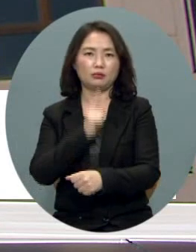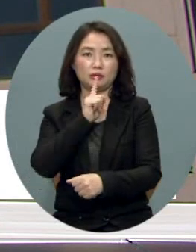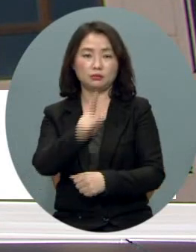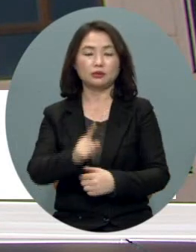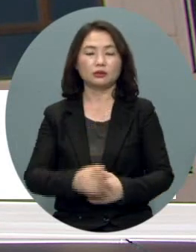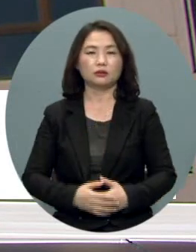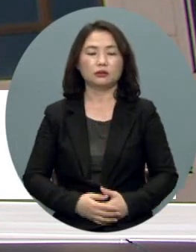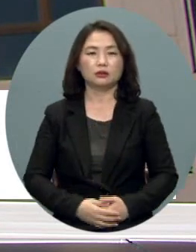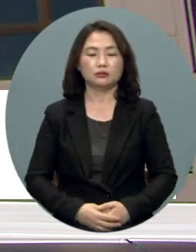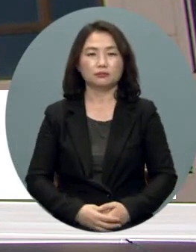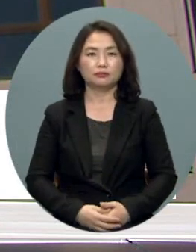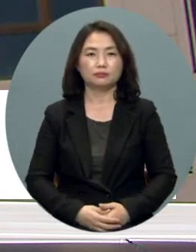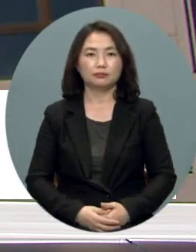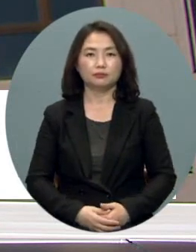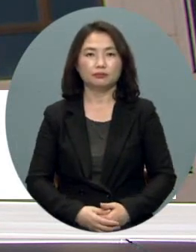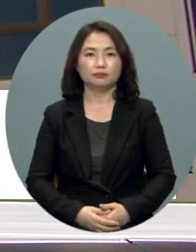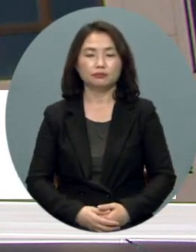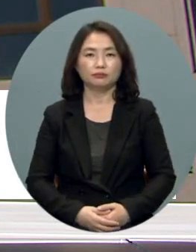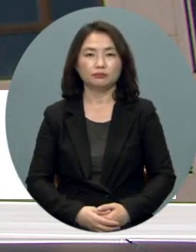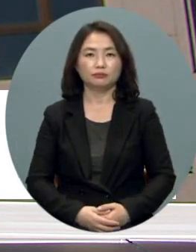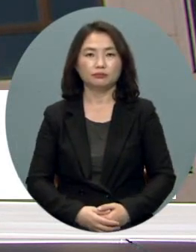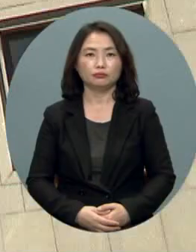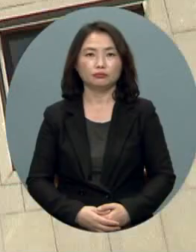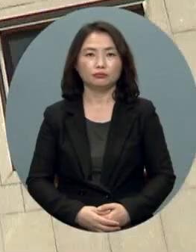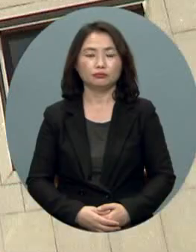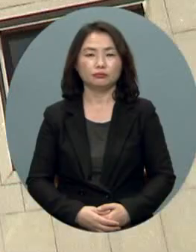밝혔습니다. 손은민 기자가 취재했습니다.